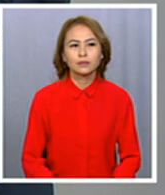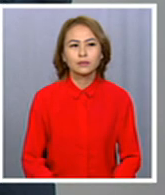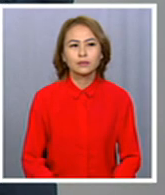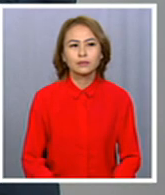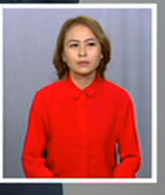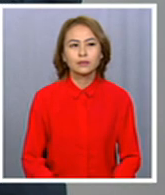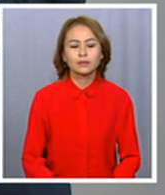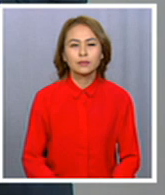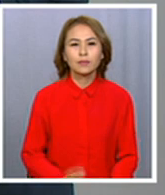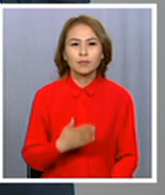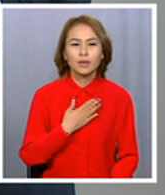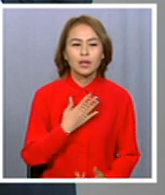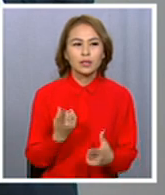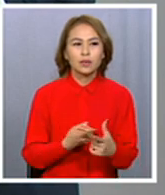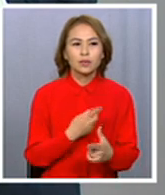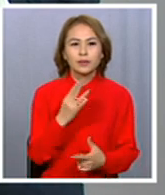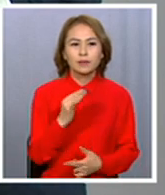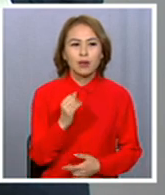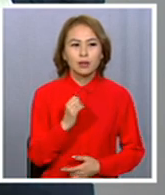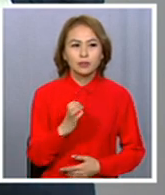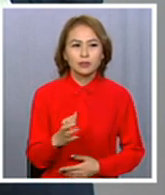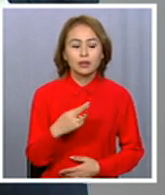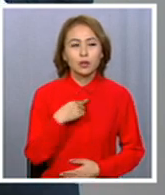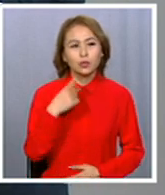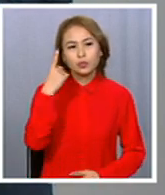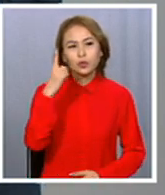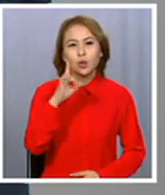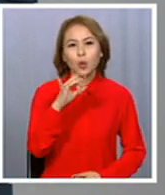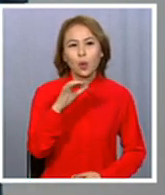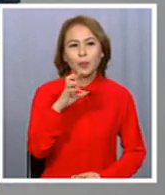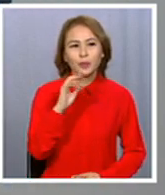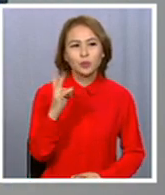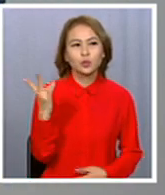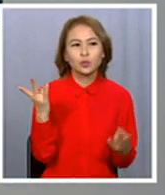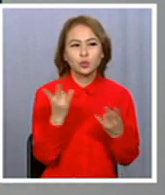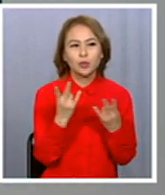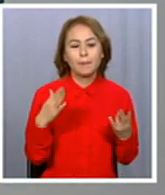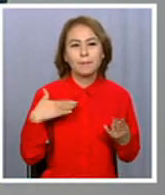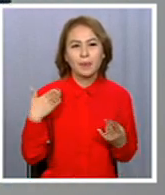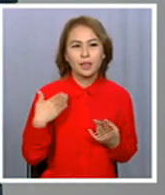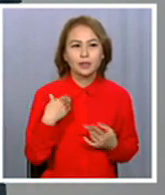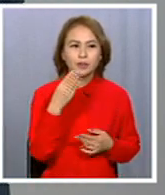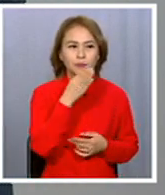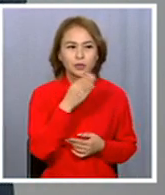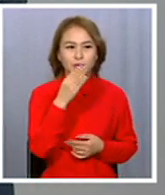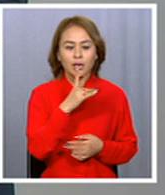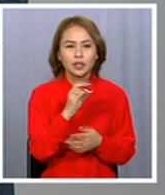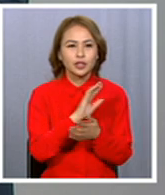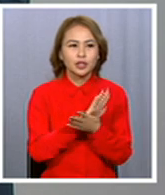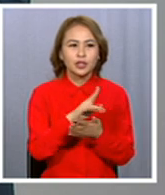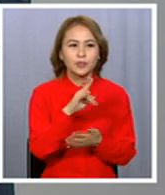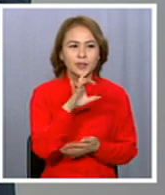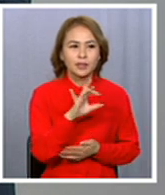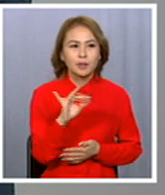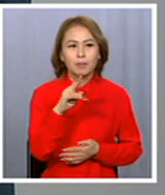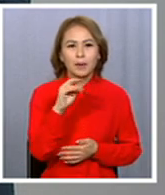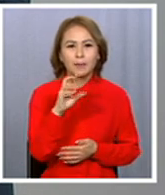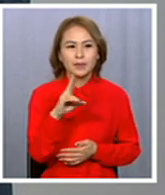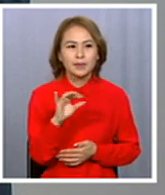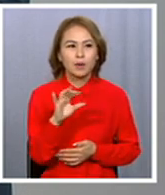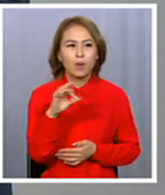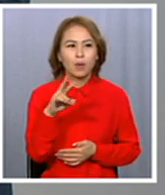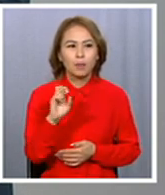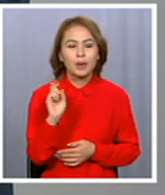Итак, меня зовут Диас. Я думаю, что Робику нужна полезная пища, а не чипсы и пепси-кола.